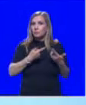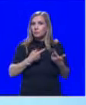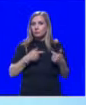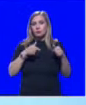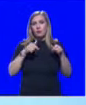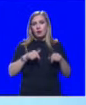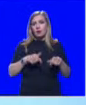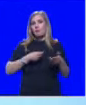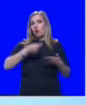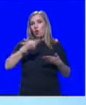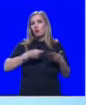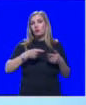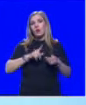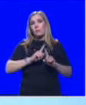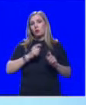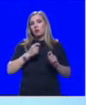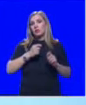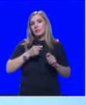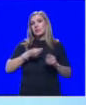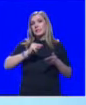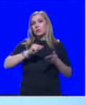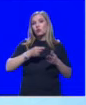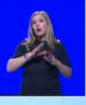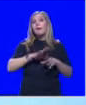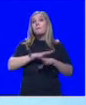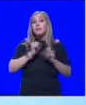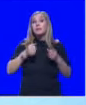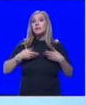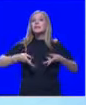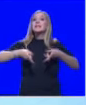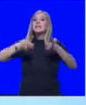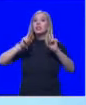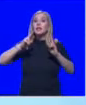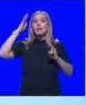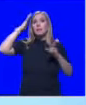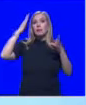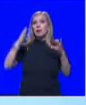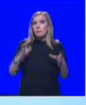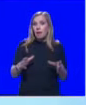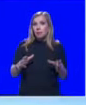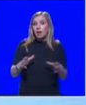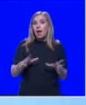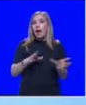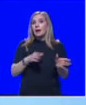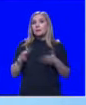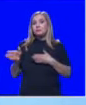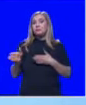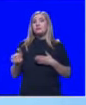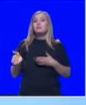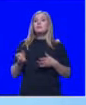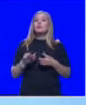не може да бъде сключван без разрешение на парламента. А извън решението на парламента от